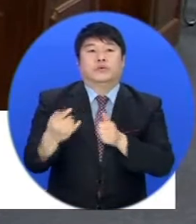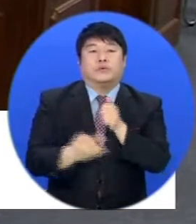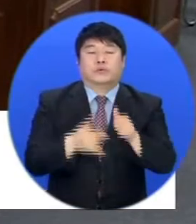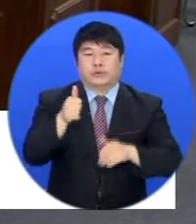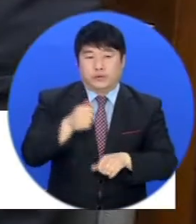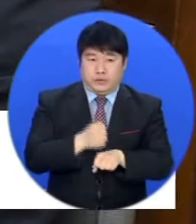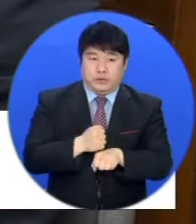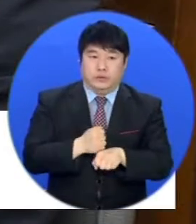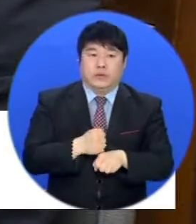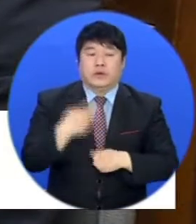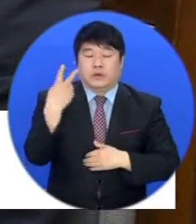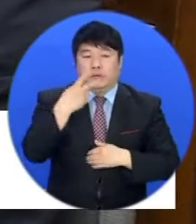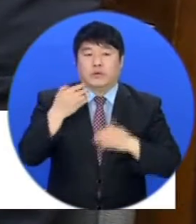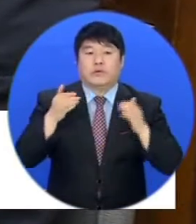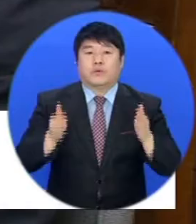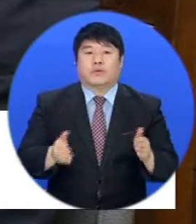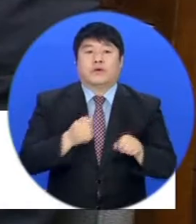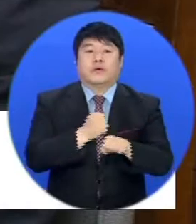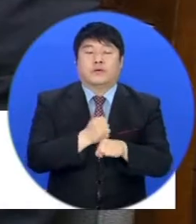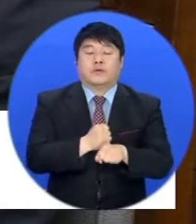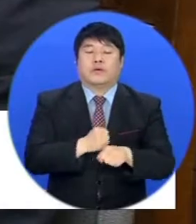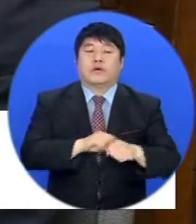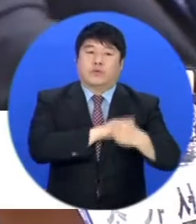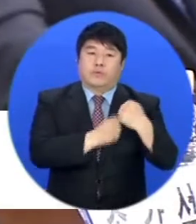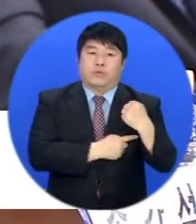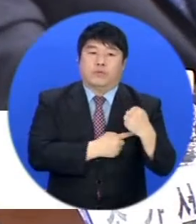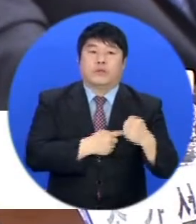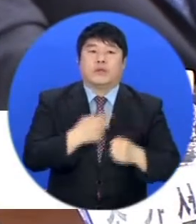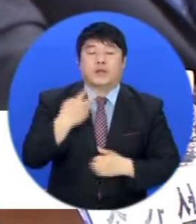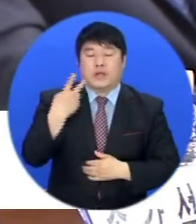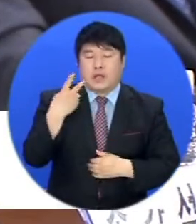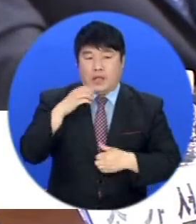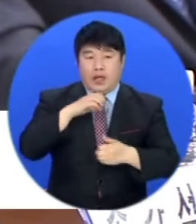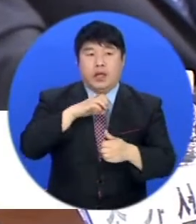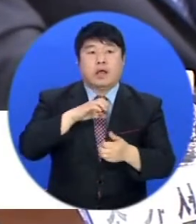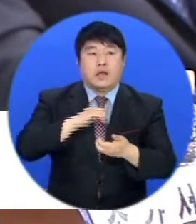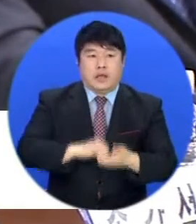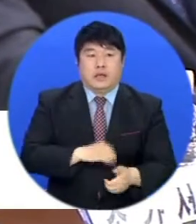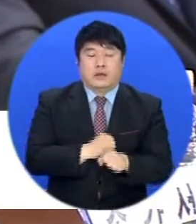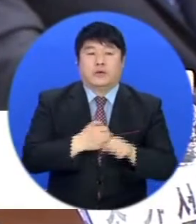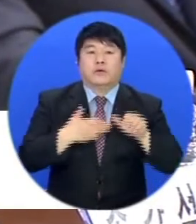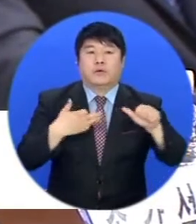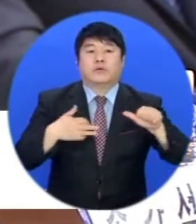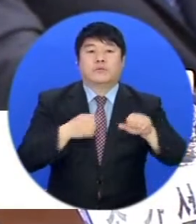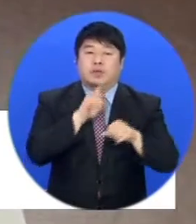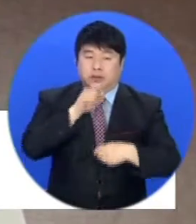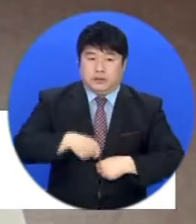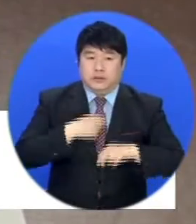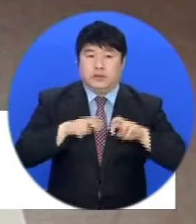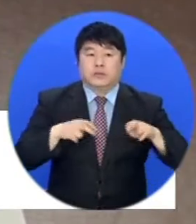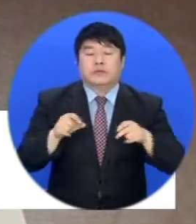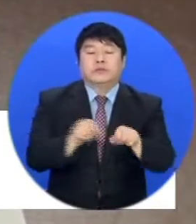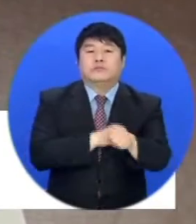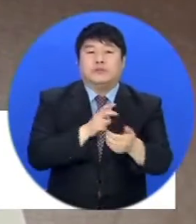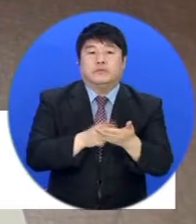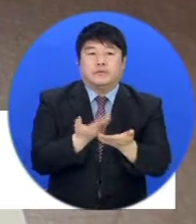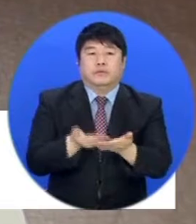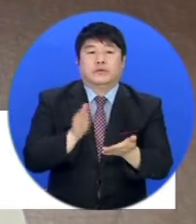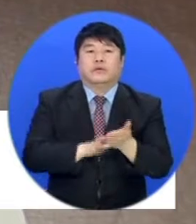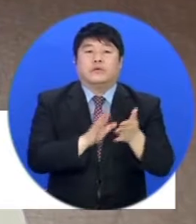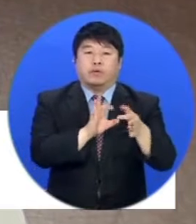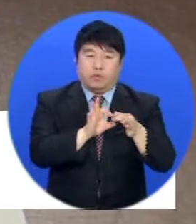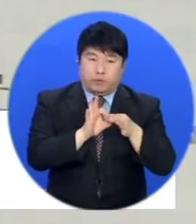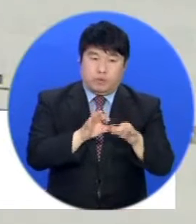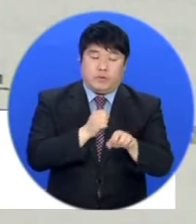인력과 기간의 제한, 조사 권한의 한계 등은 5.18 진상규명특별법의 개정을 통해 해결돼야 한다고